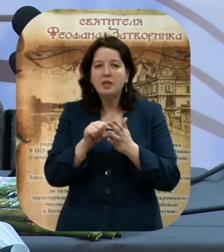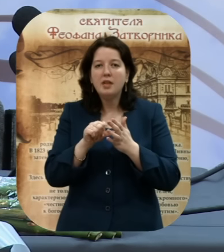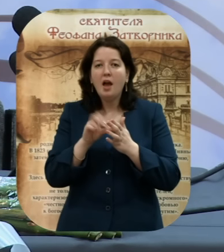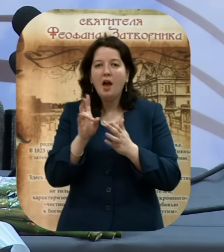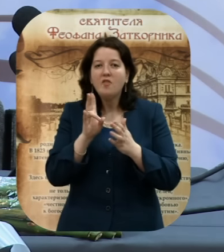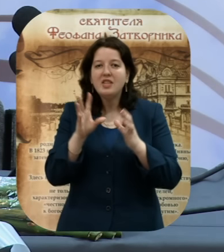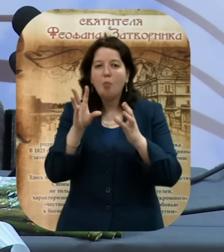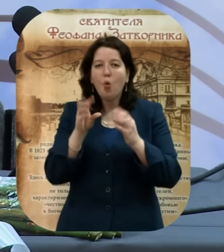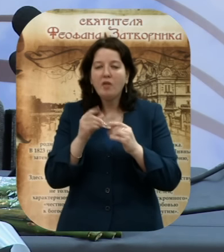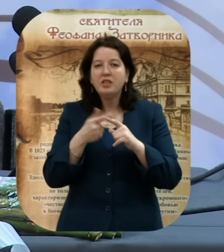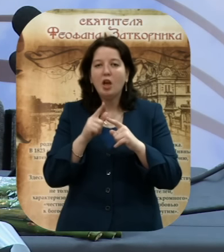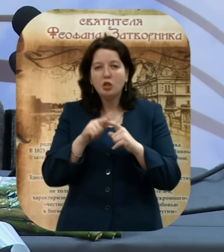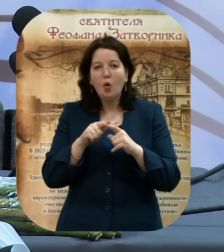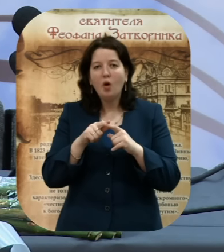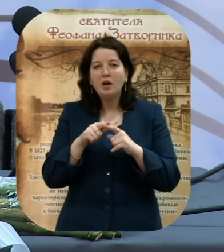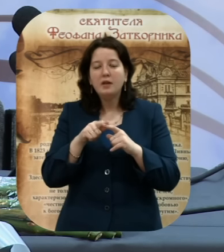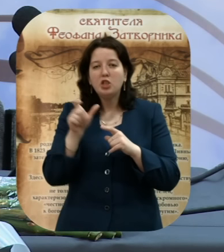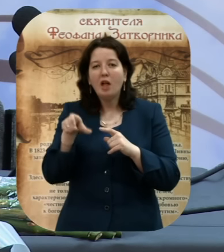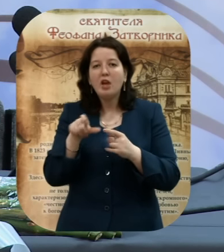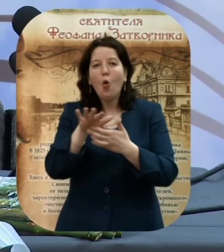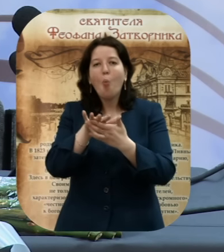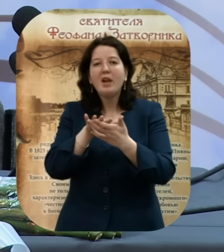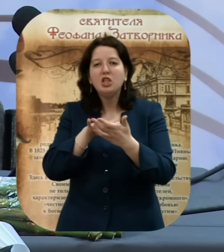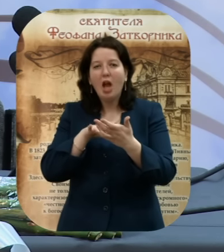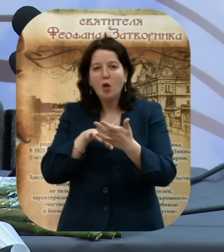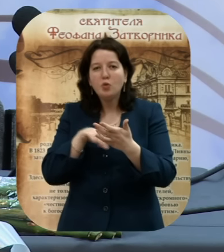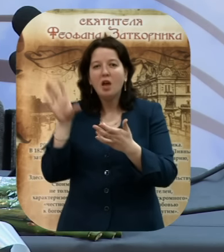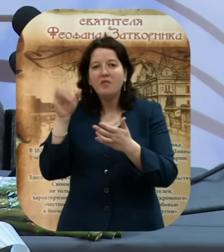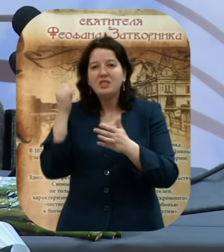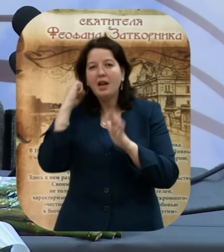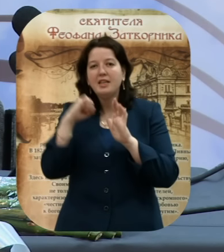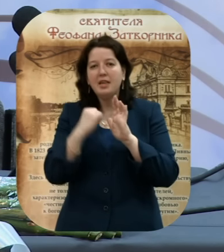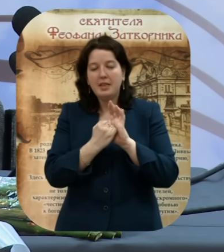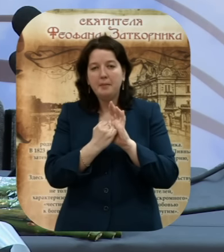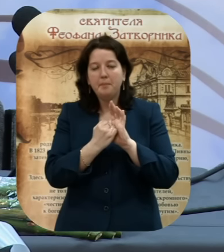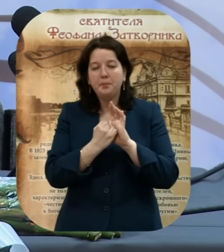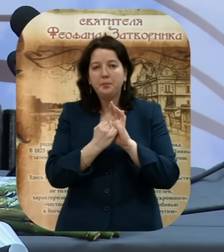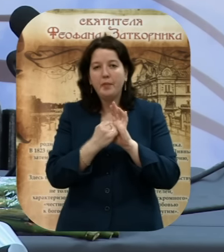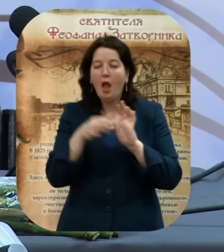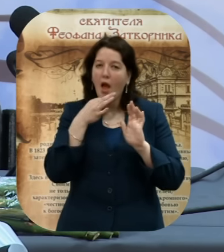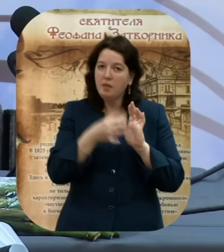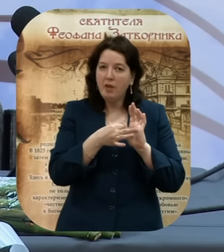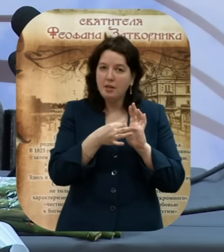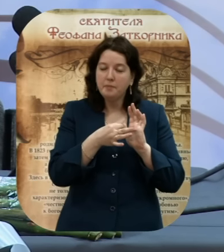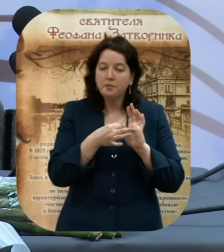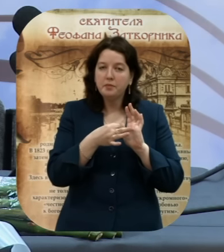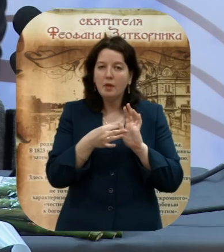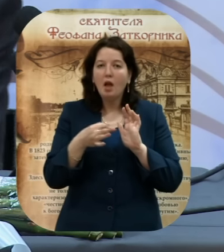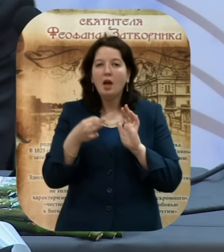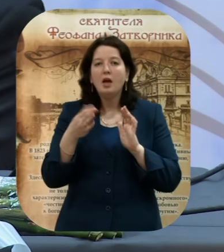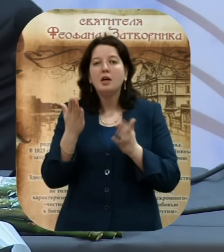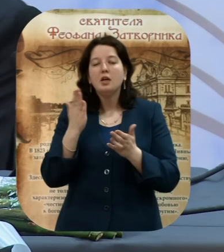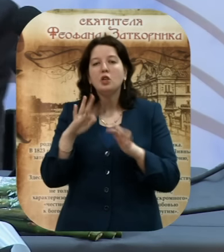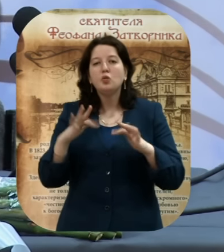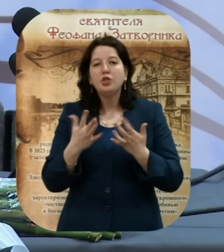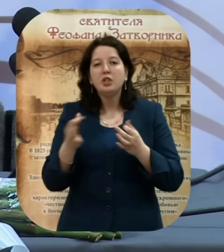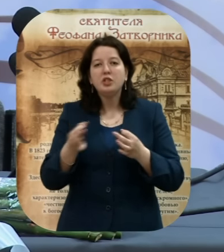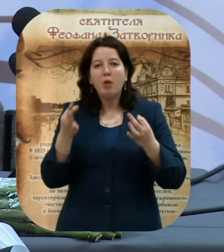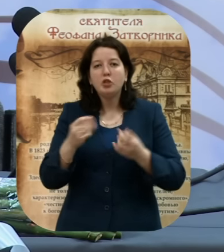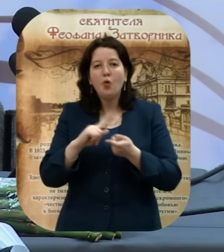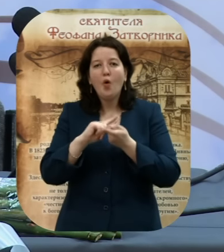Но дело в том, что действительно у нас произошло некое искажение в понимании этого таинства. Это действительно